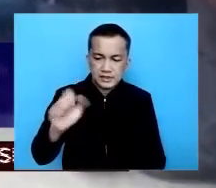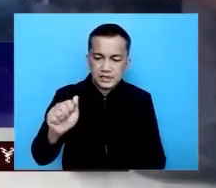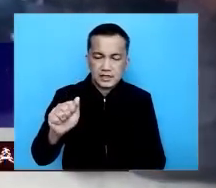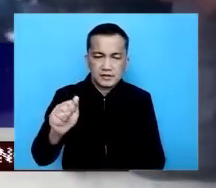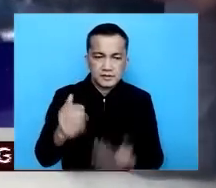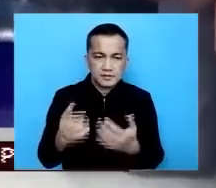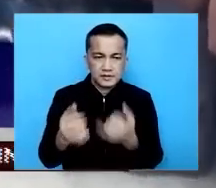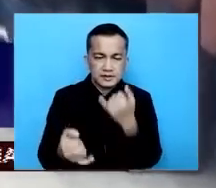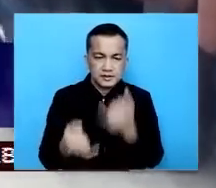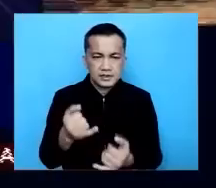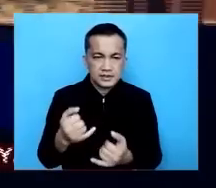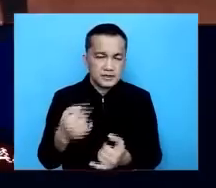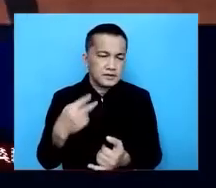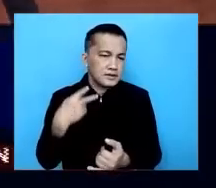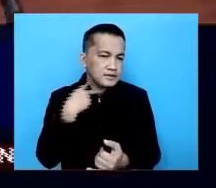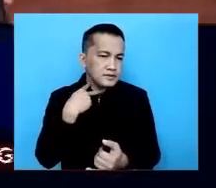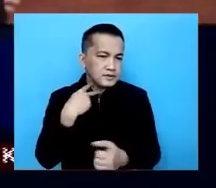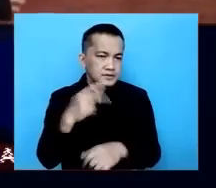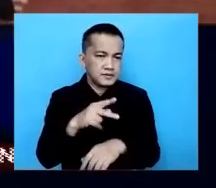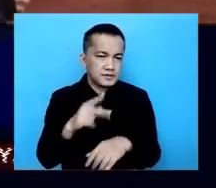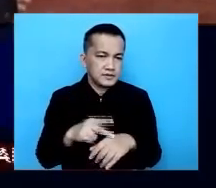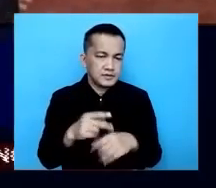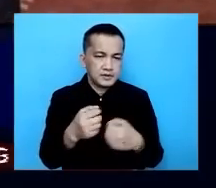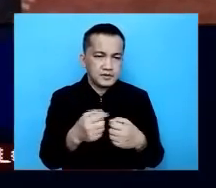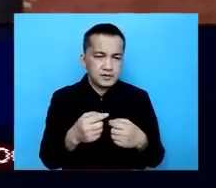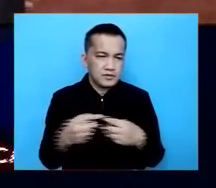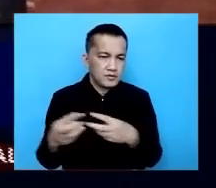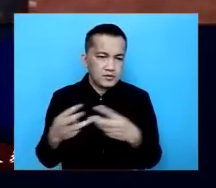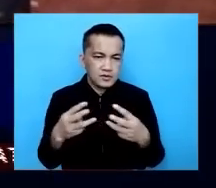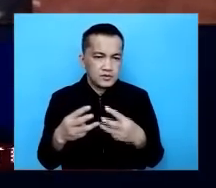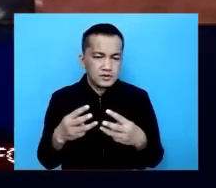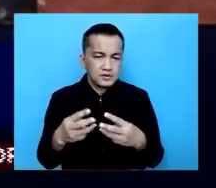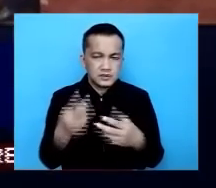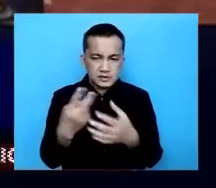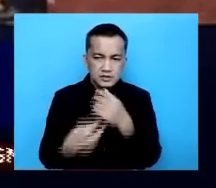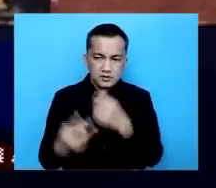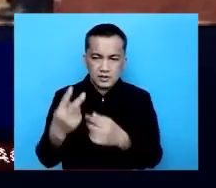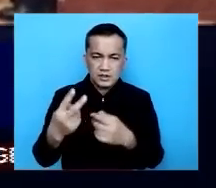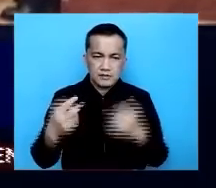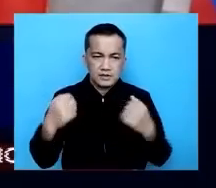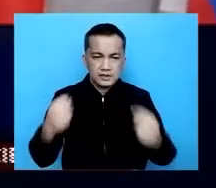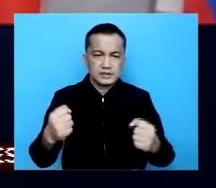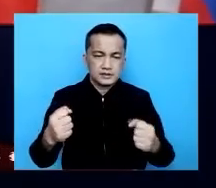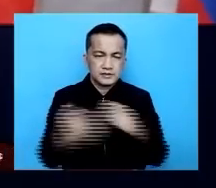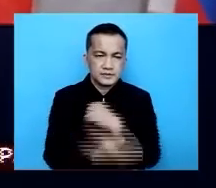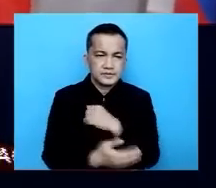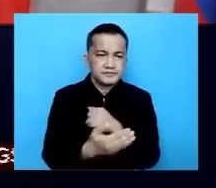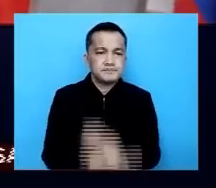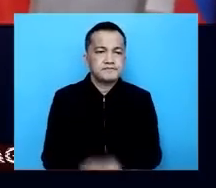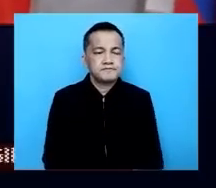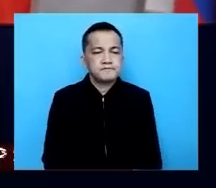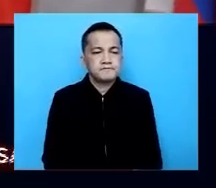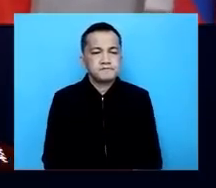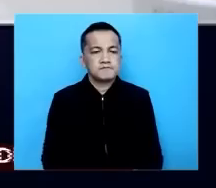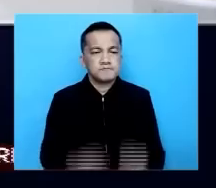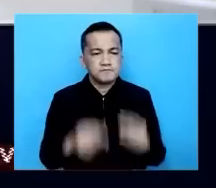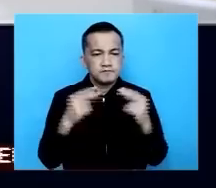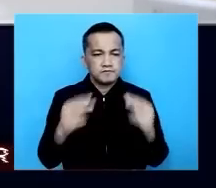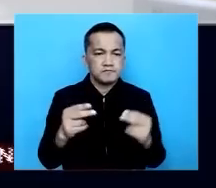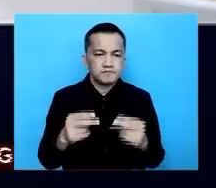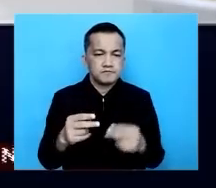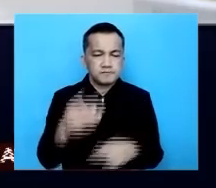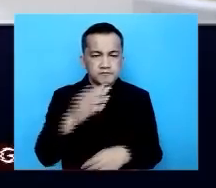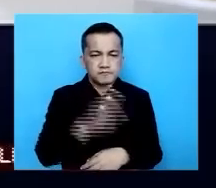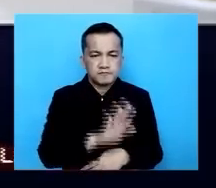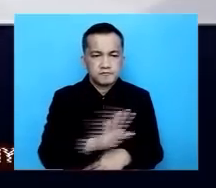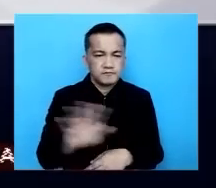ay maipit ang Pilipinas sa banggaan ng dalawang makapangyarihang bansa. Nagbabalita mula sa Frontline,